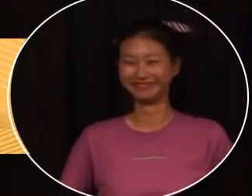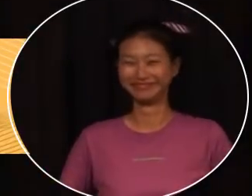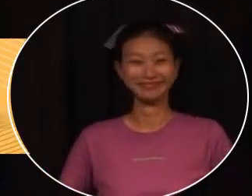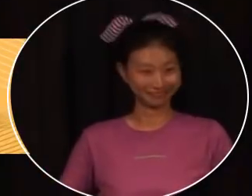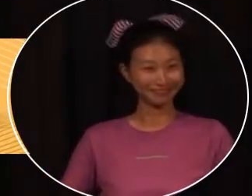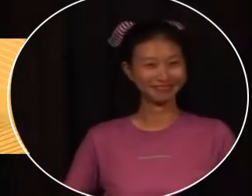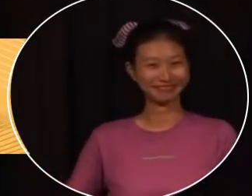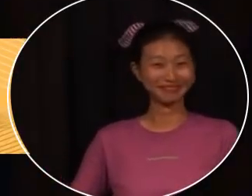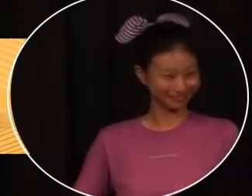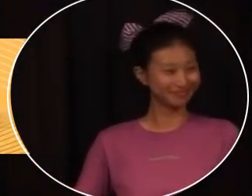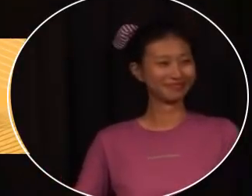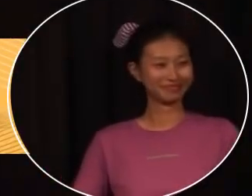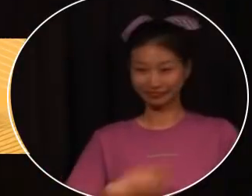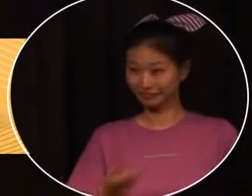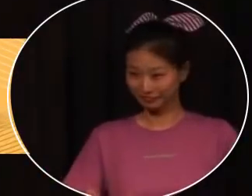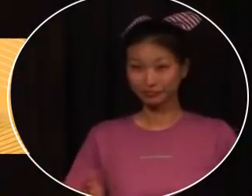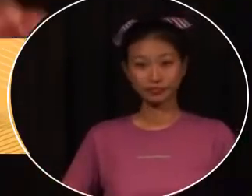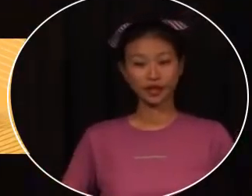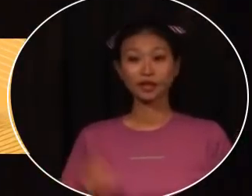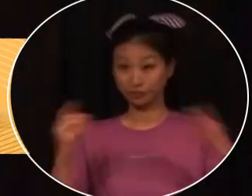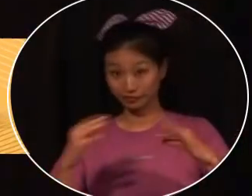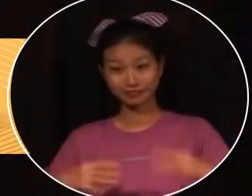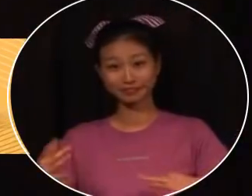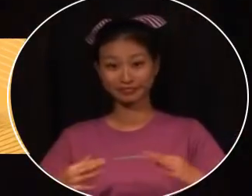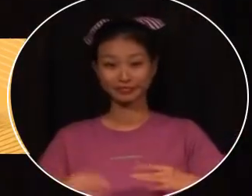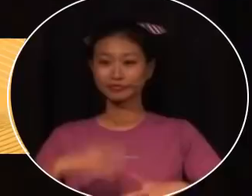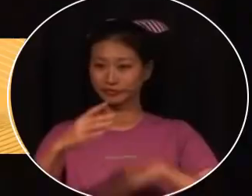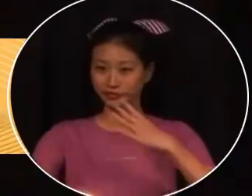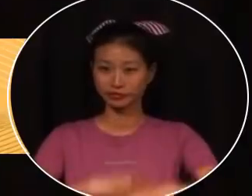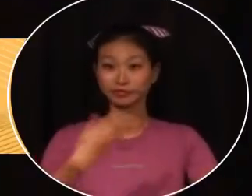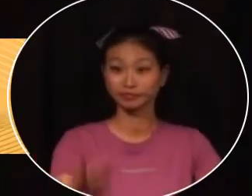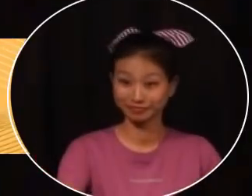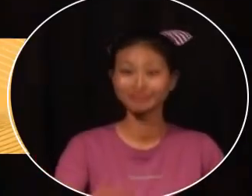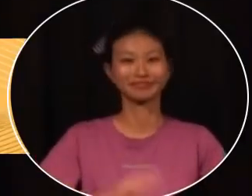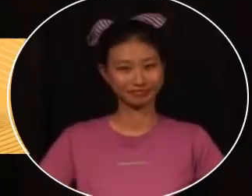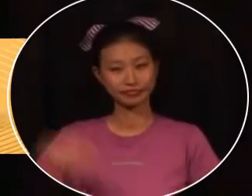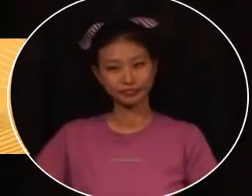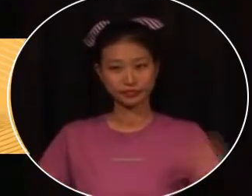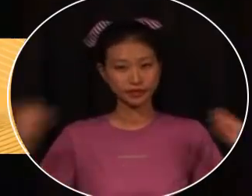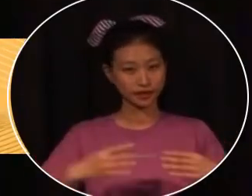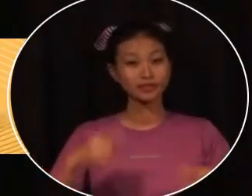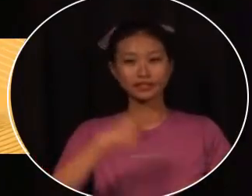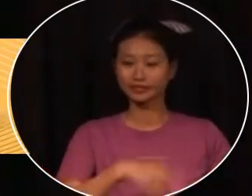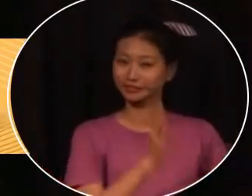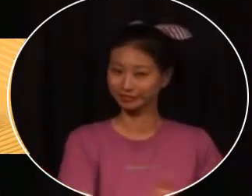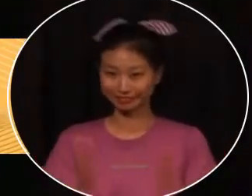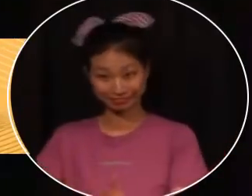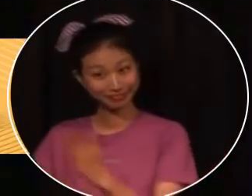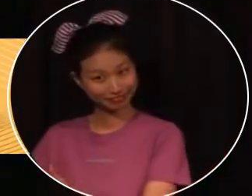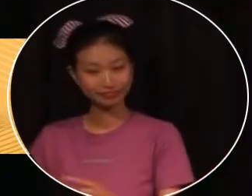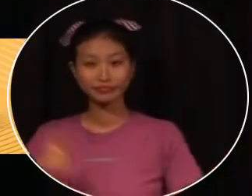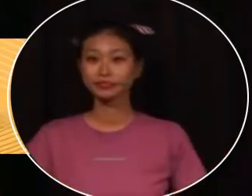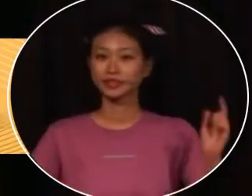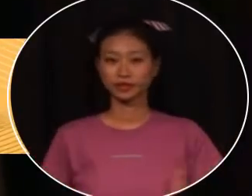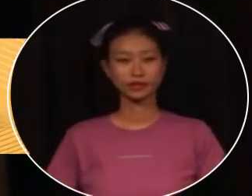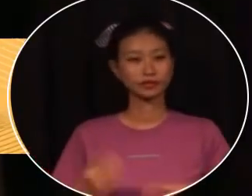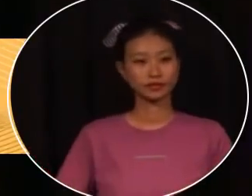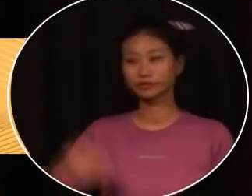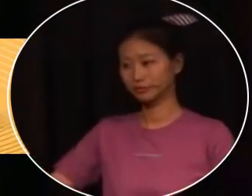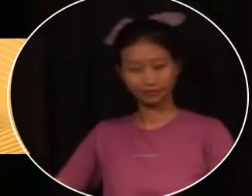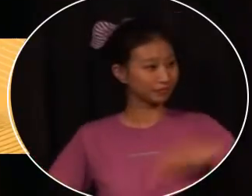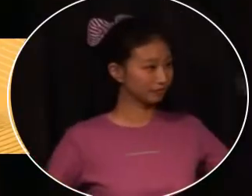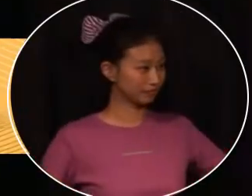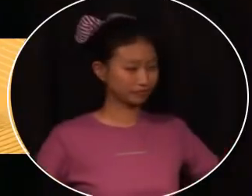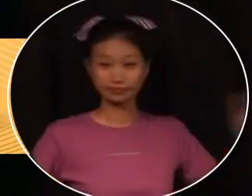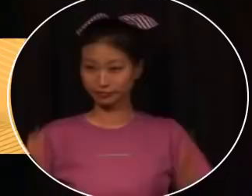还能 高中一样，押韵嘛，押韵很神奇的。 对，押韵就是。 好了，那接下来就是问你最后第三个问题啦。你说今天要打造一日华府生活圈这